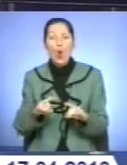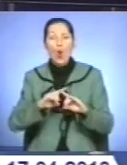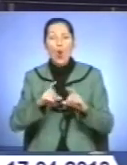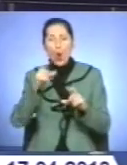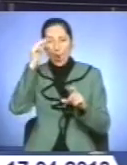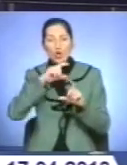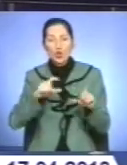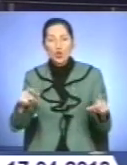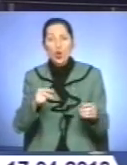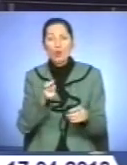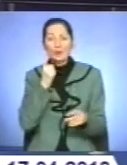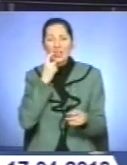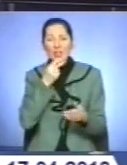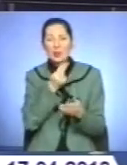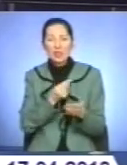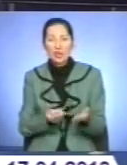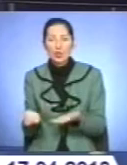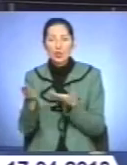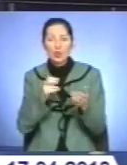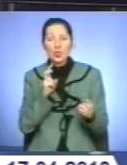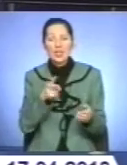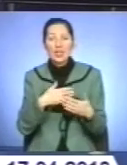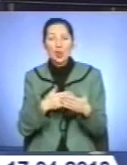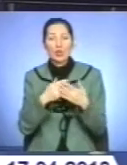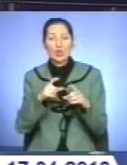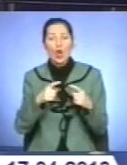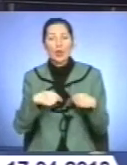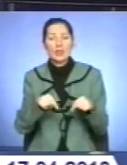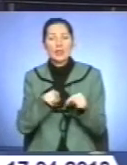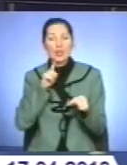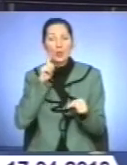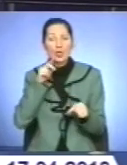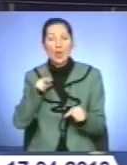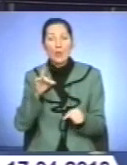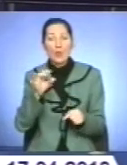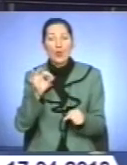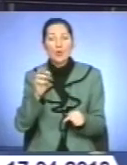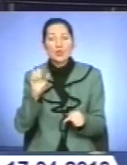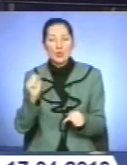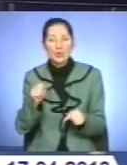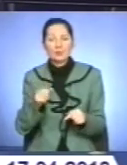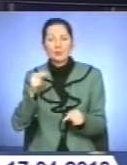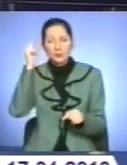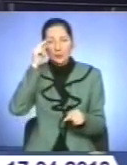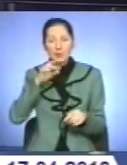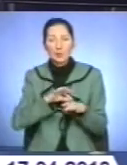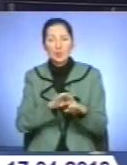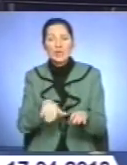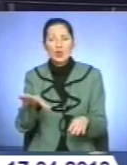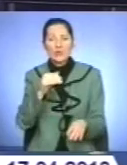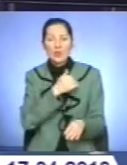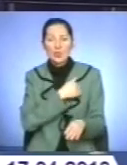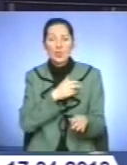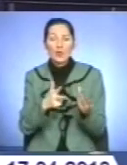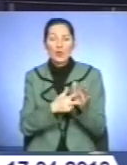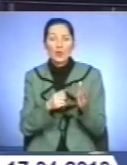запрошують члени громадської організації «Молода просвіта». Заняття проводять для усіх охочих з 8 до 26 квітня. Про це